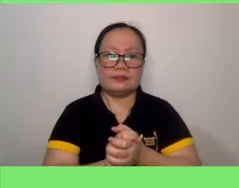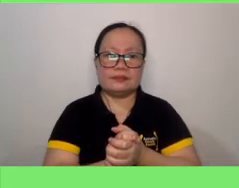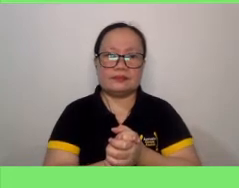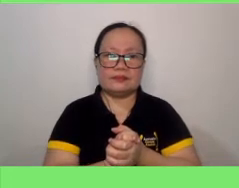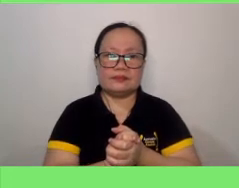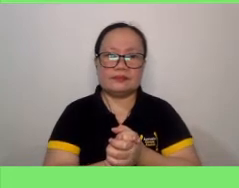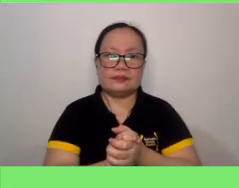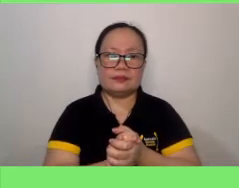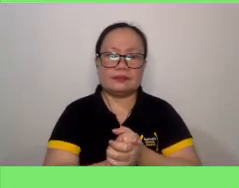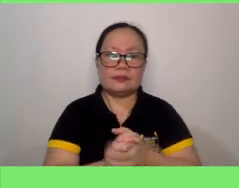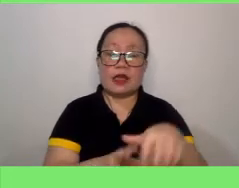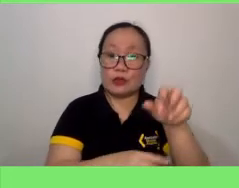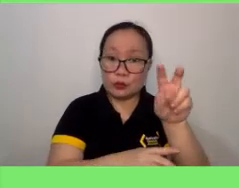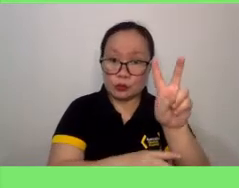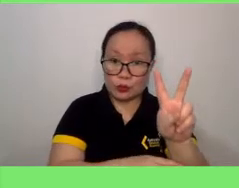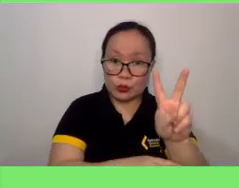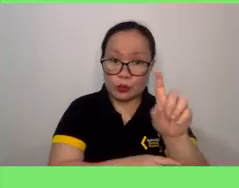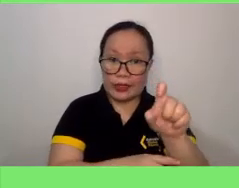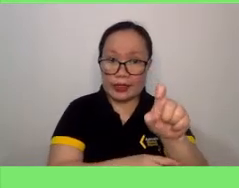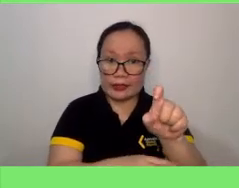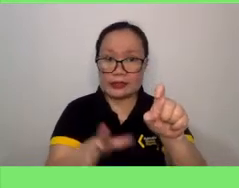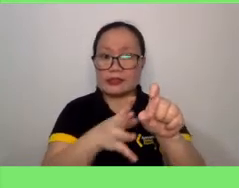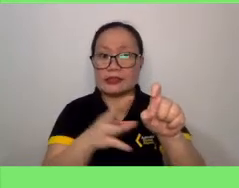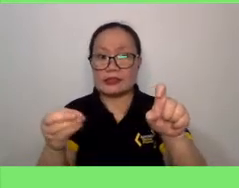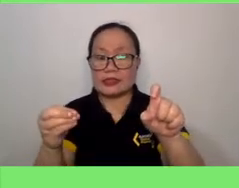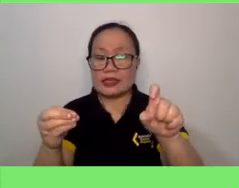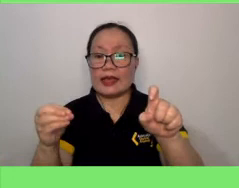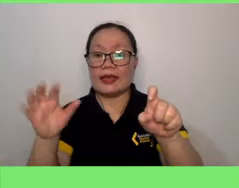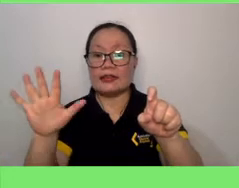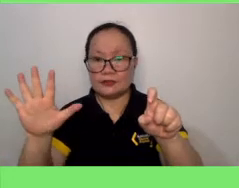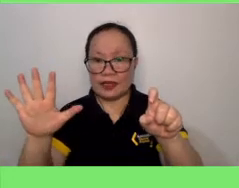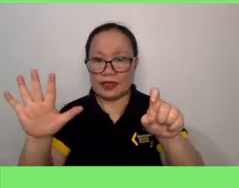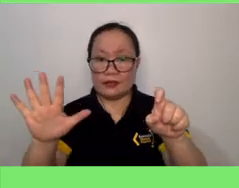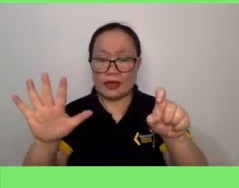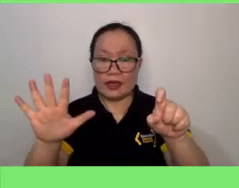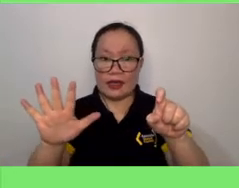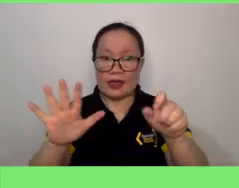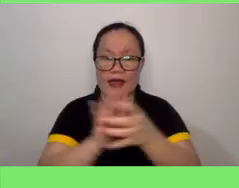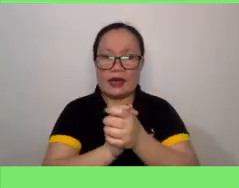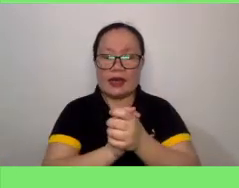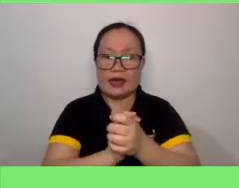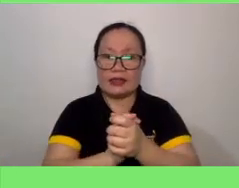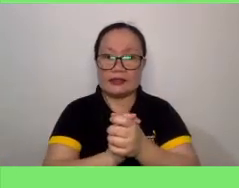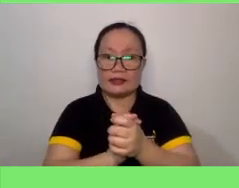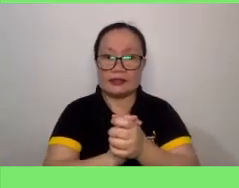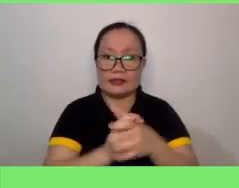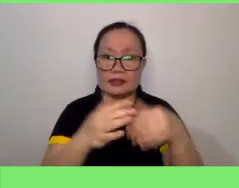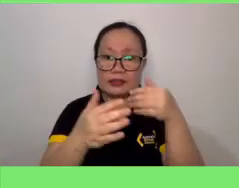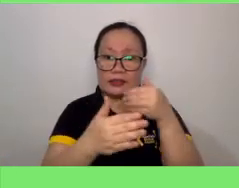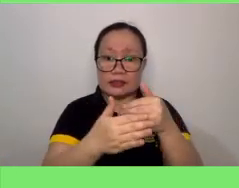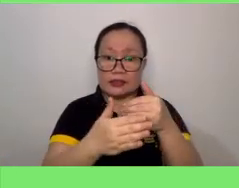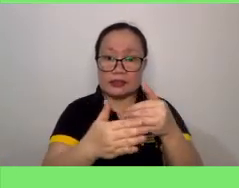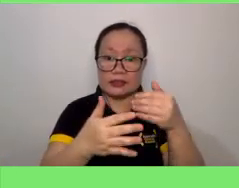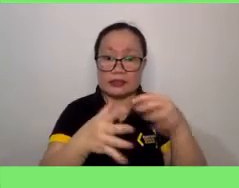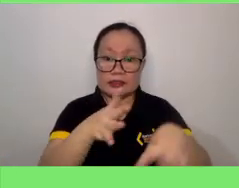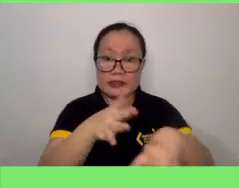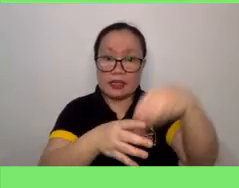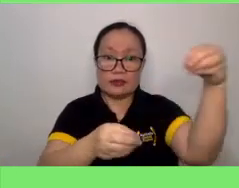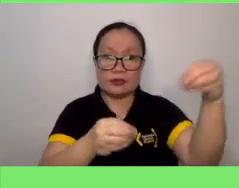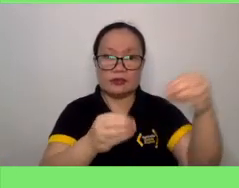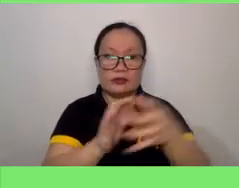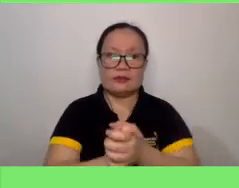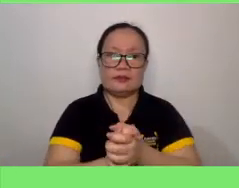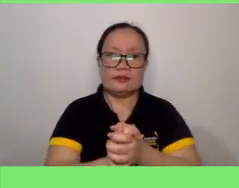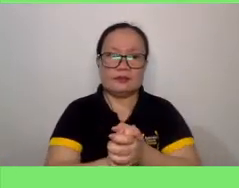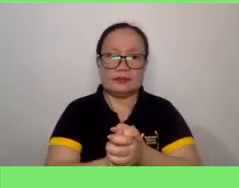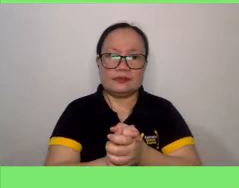Ito, 2x and 5. So, yung magkabila ang gilid. Okay? And then, syempre, kung merong outer,